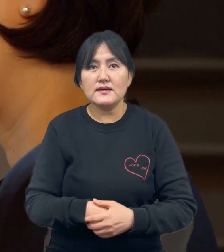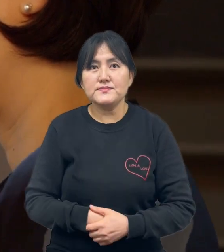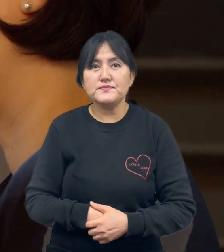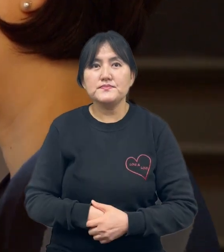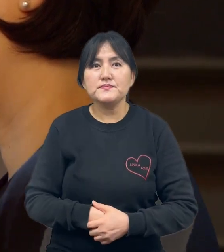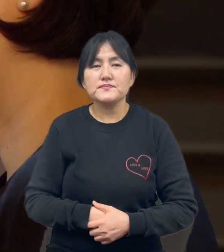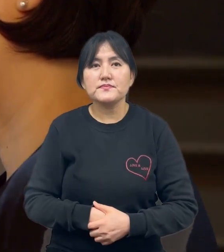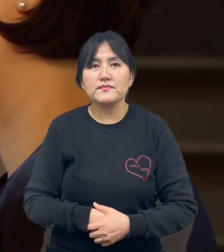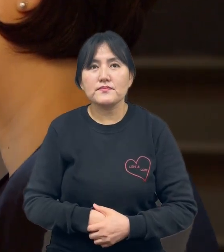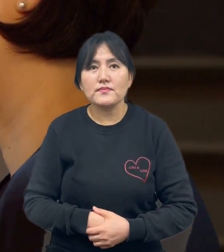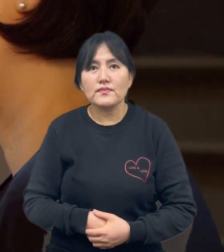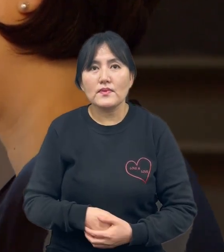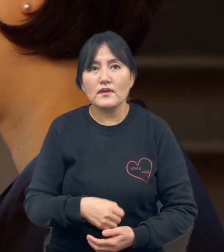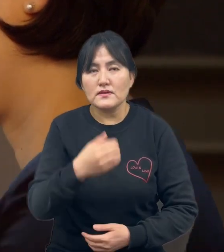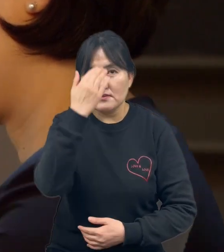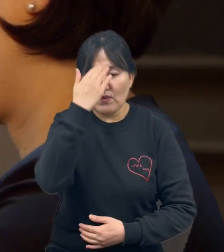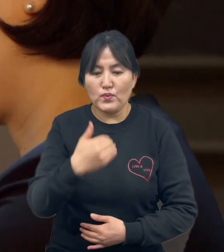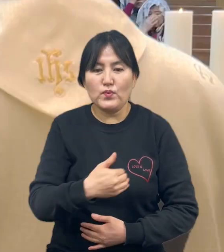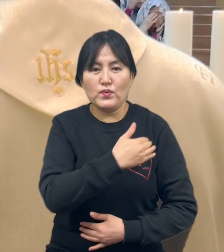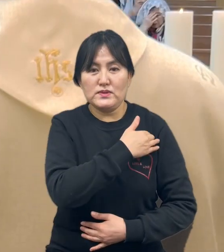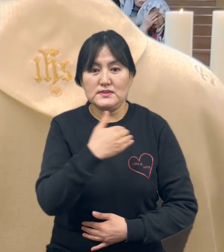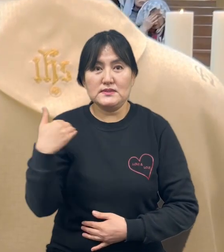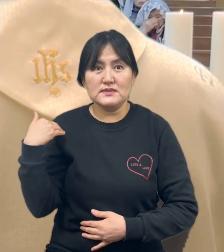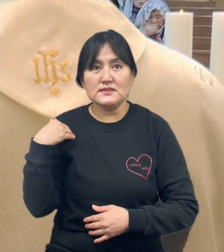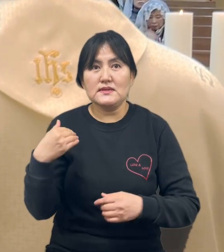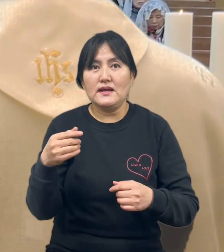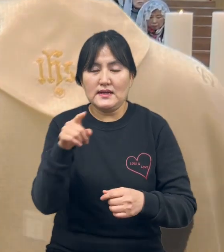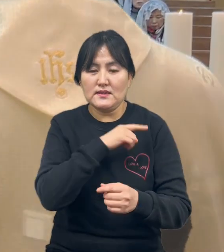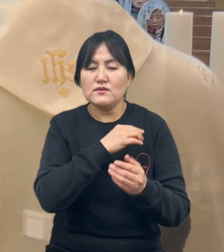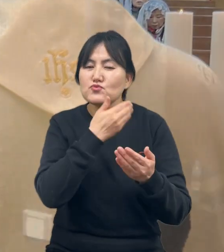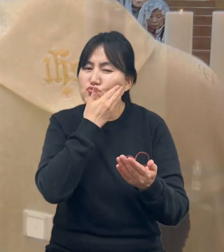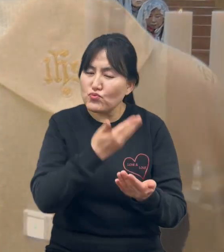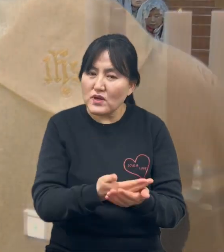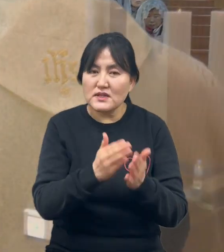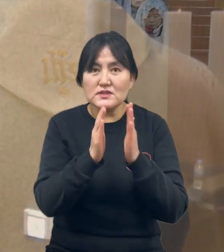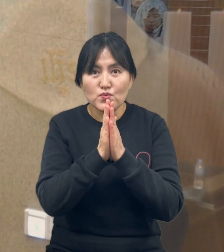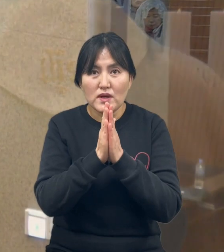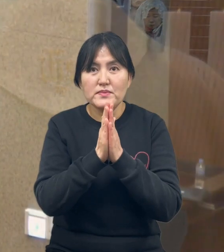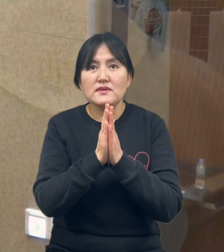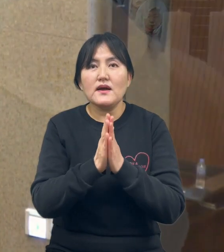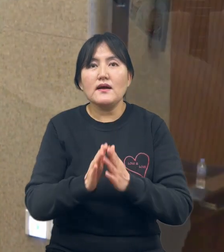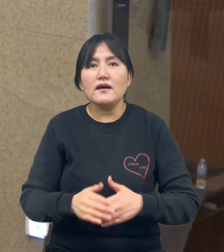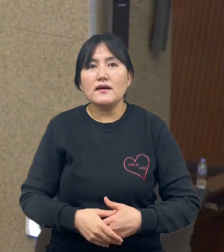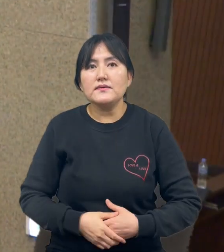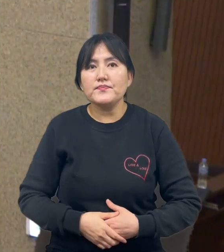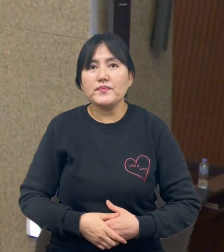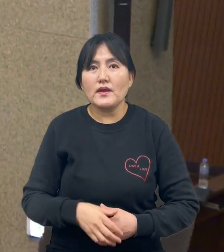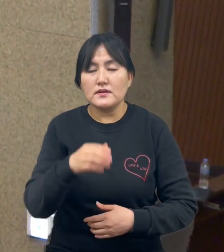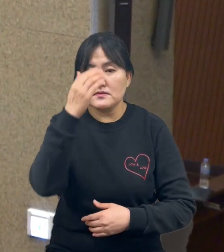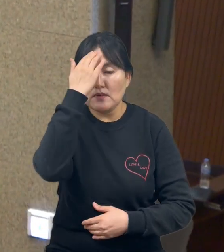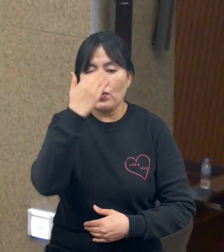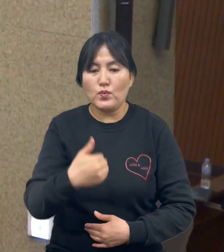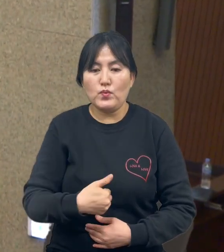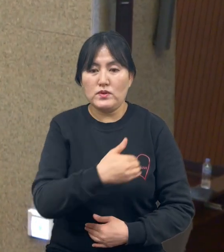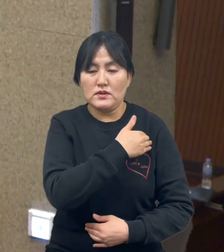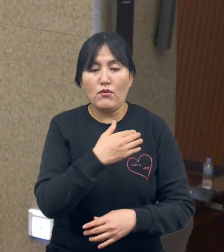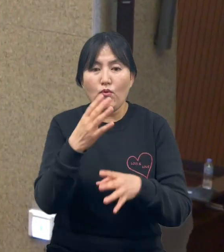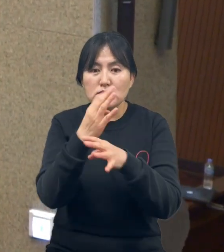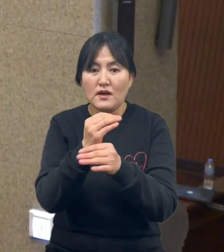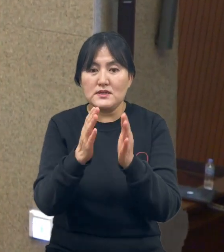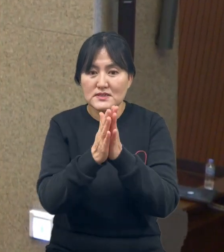신앙인의 상징입니다. 그래서 성호경은 가장 짧지만 가장 중요한 기도가 되는 것입니다.